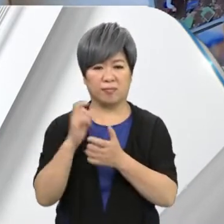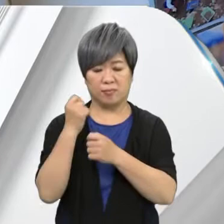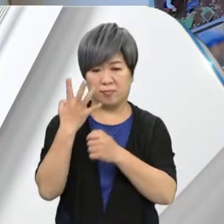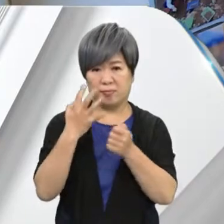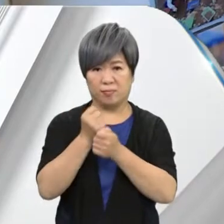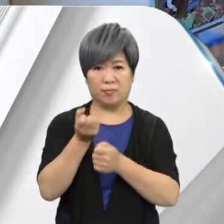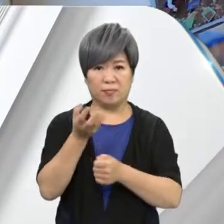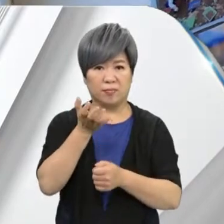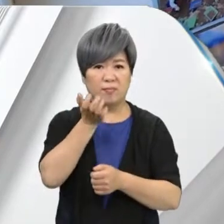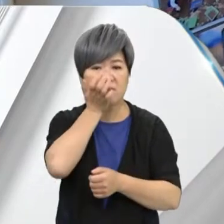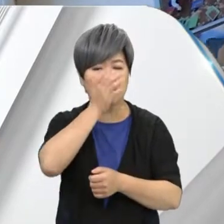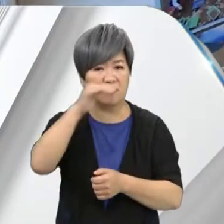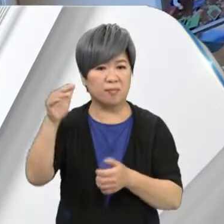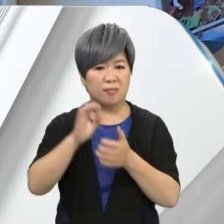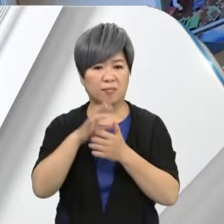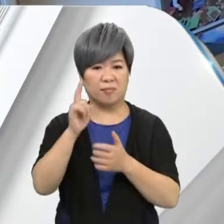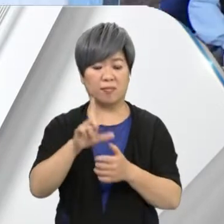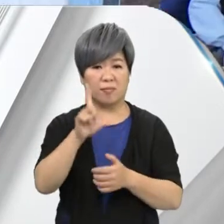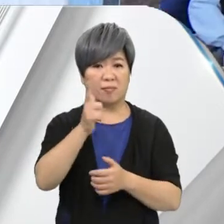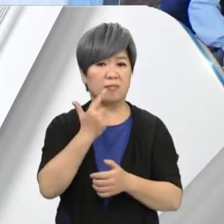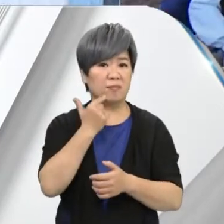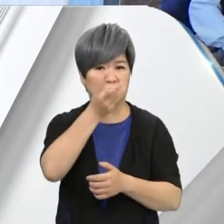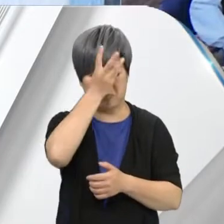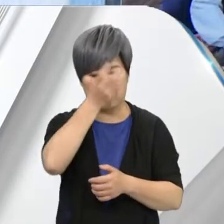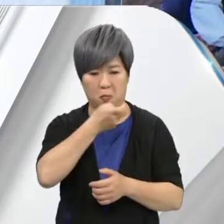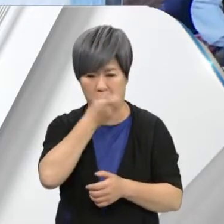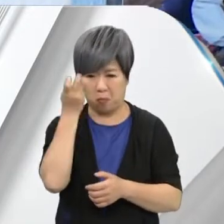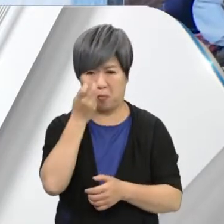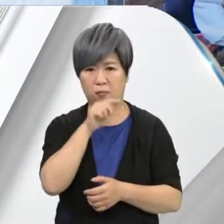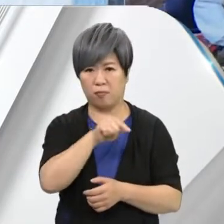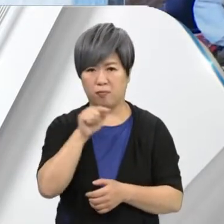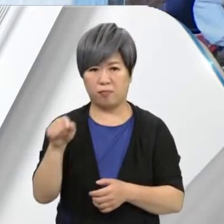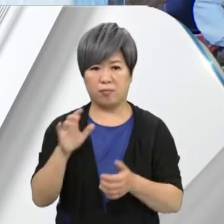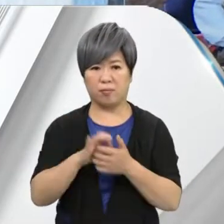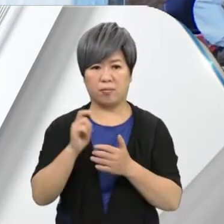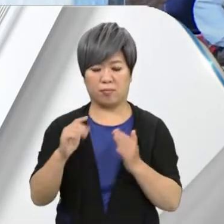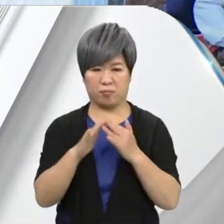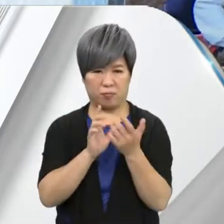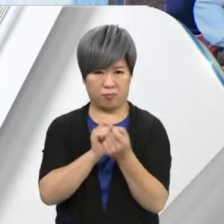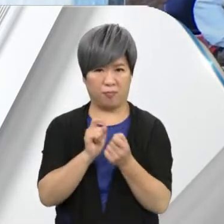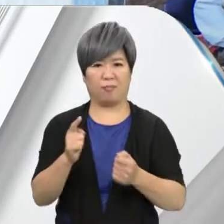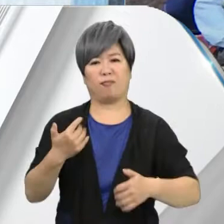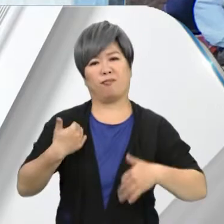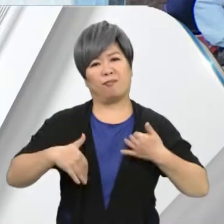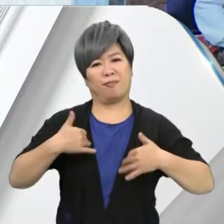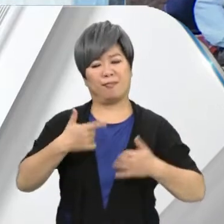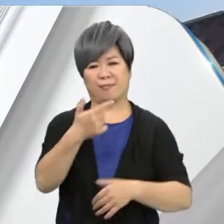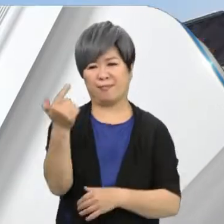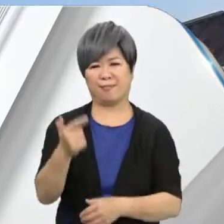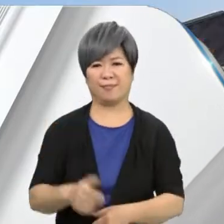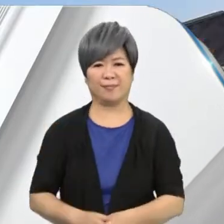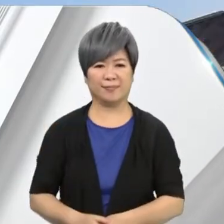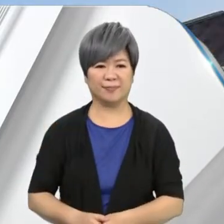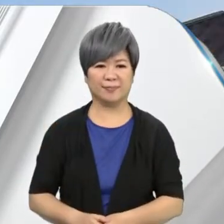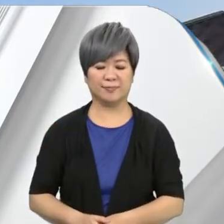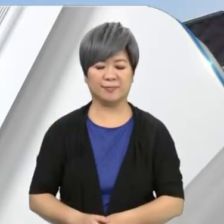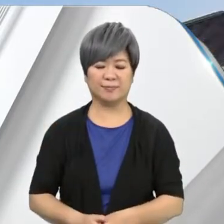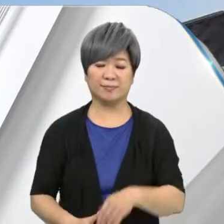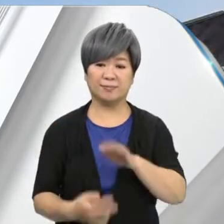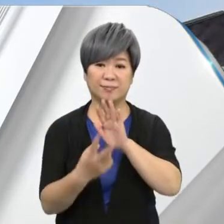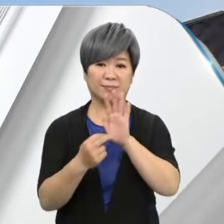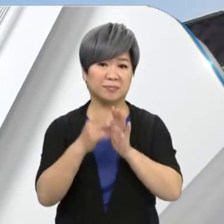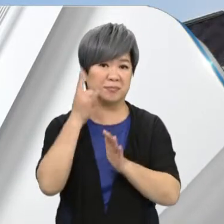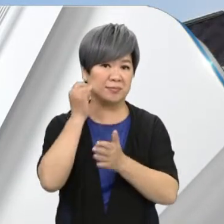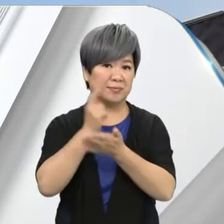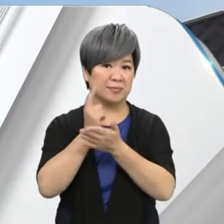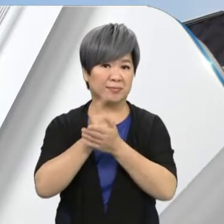山那双门轮陆续发现，就民众认为遗址是对文化保护取得挺大的贡献。 那我妈每天就从